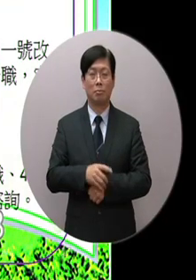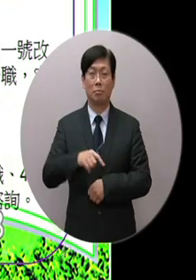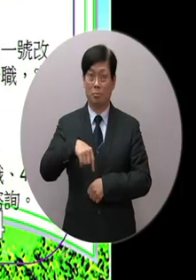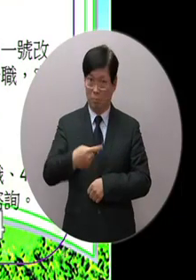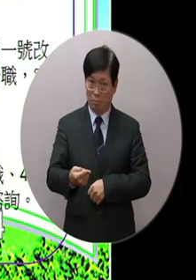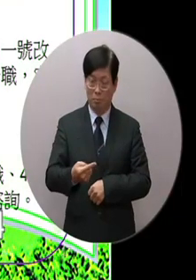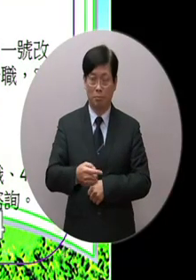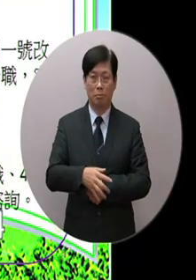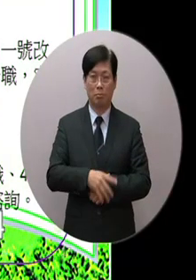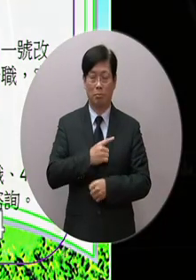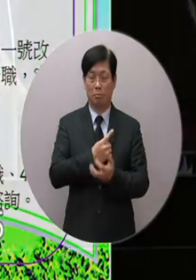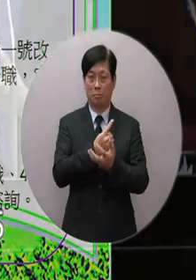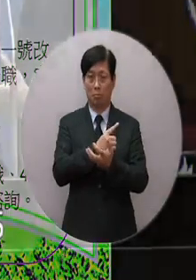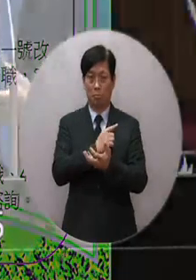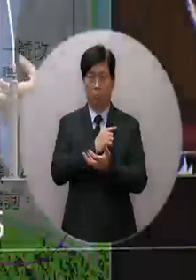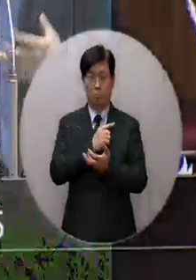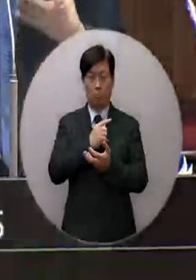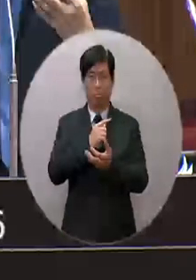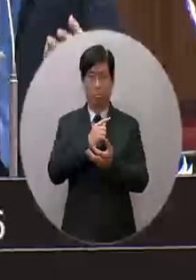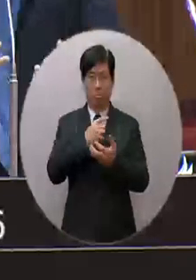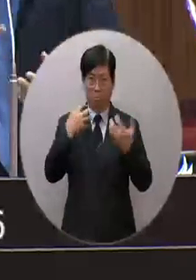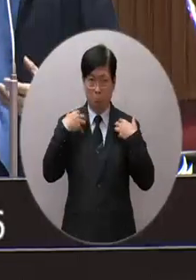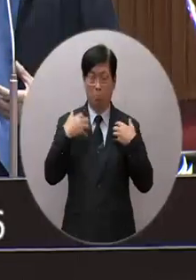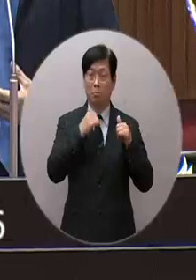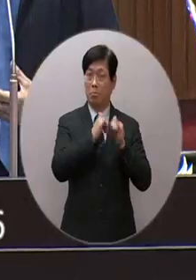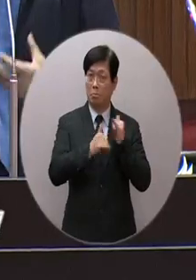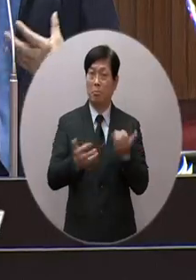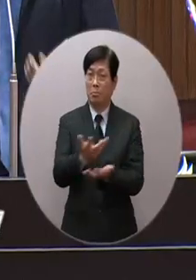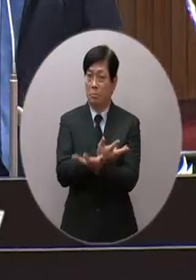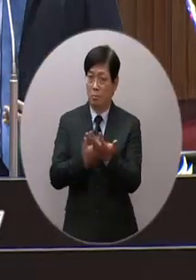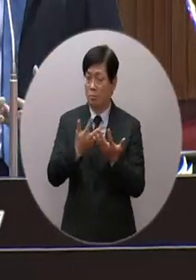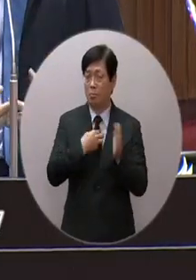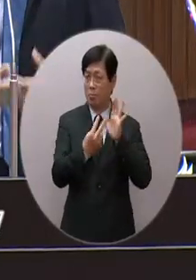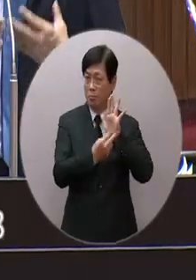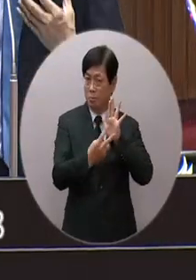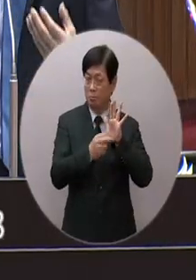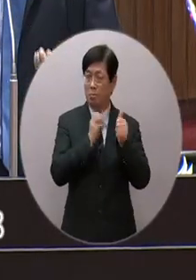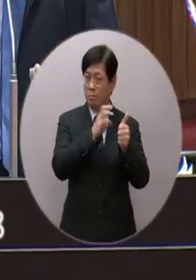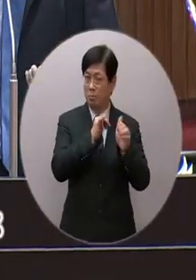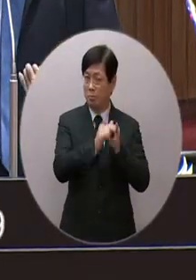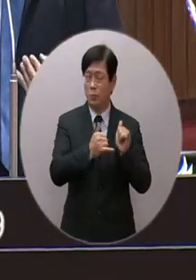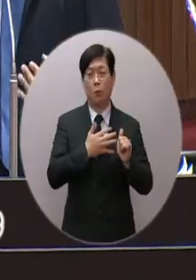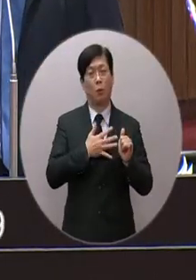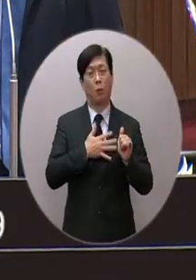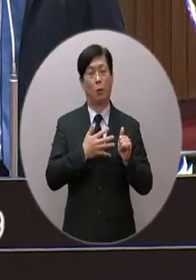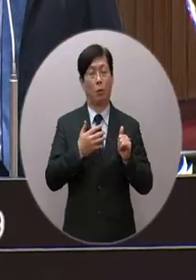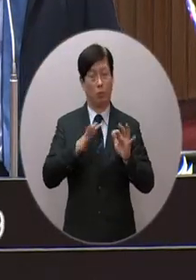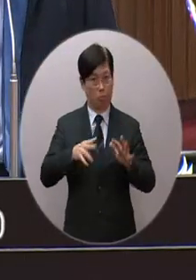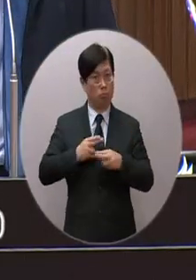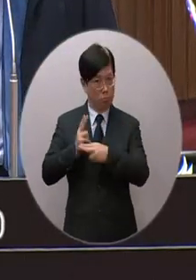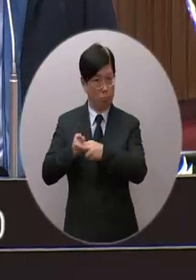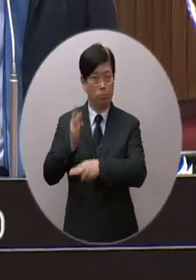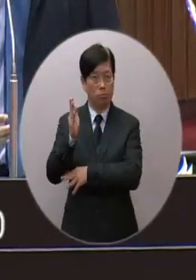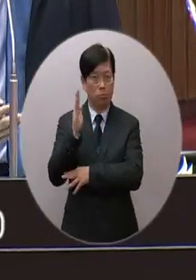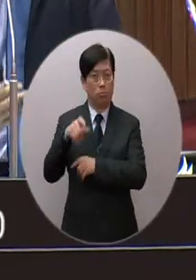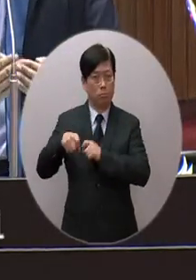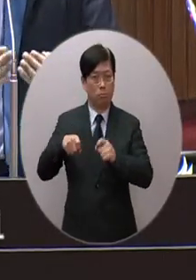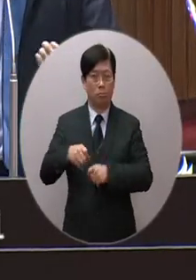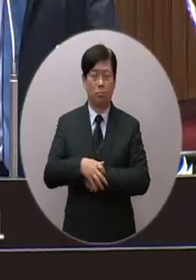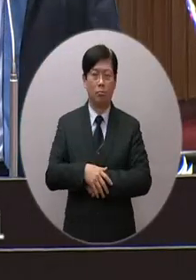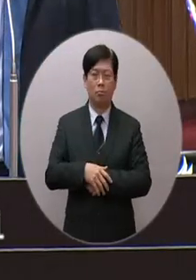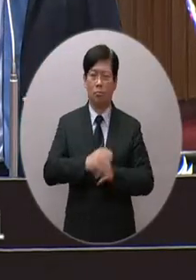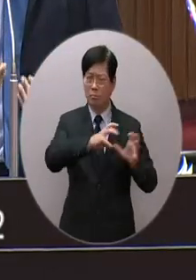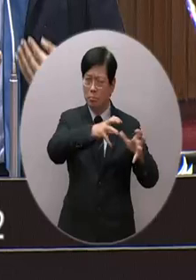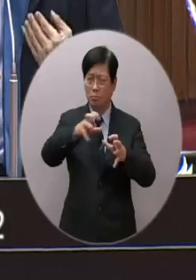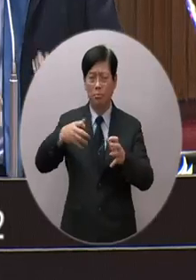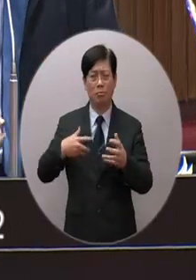后独立来向民众来做交流，政策的交流说明，让民众会当了解、信任咱的政策。我想国